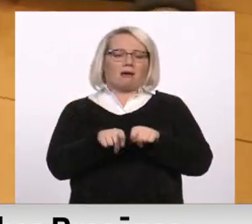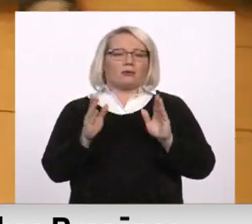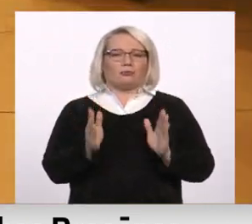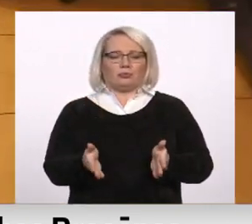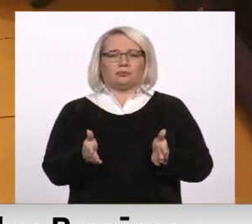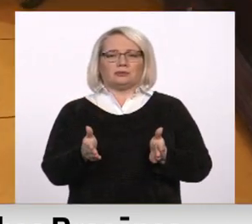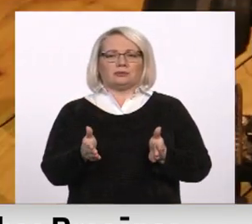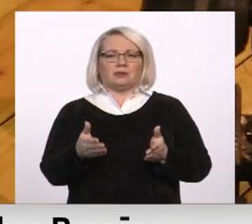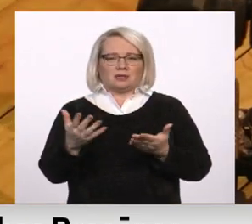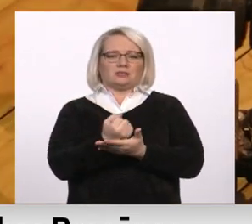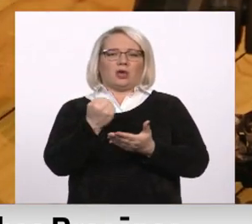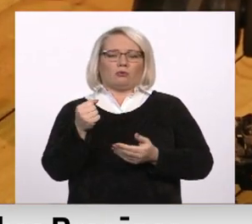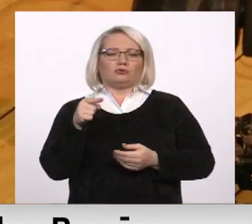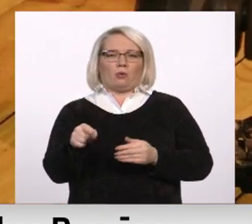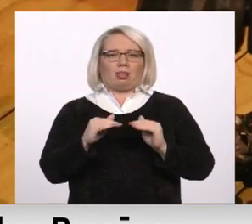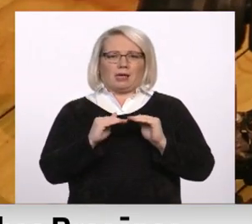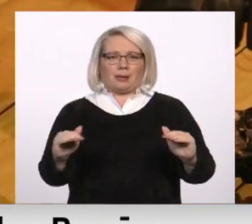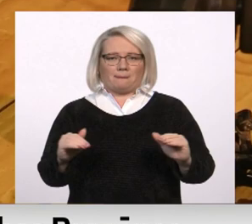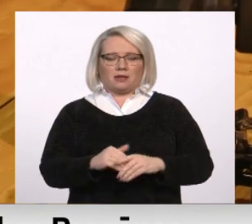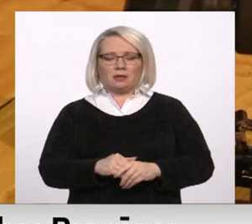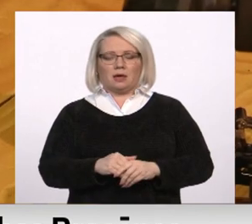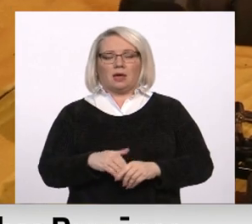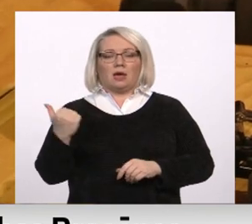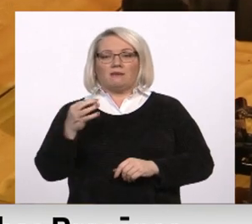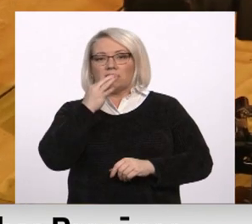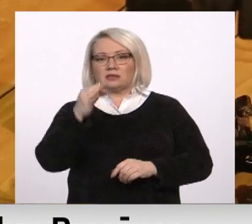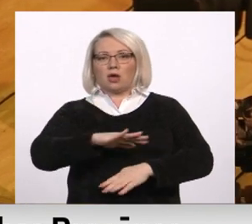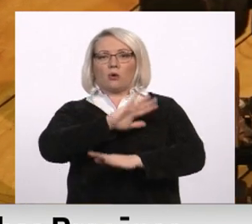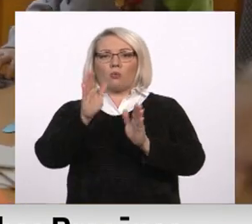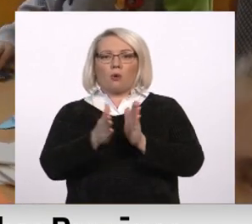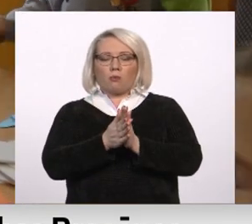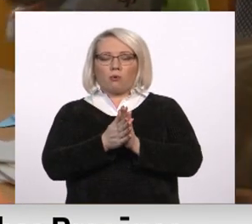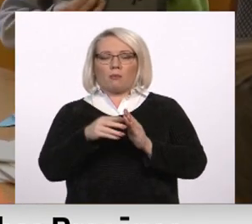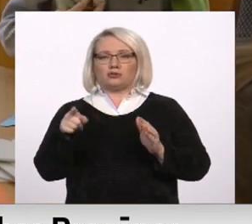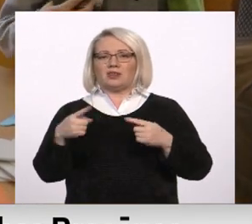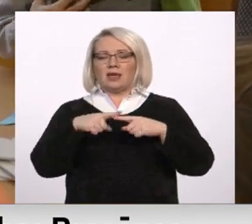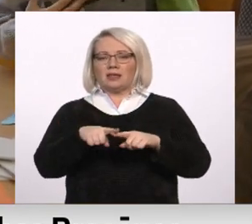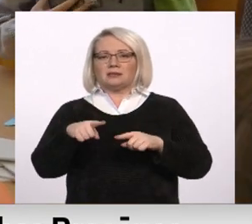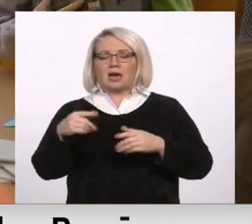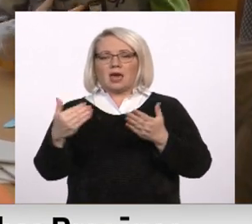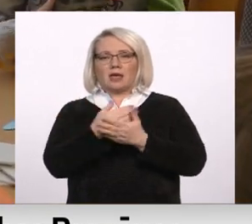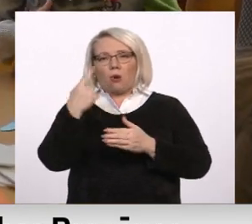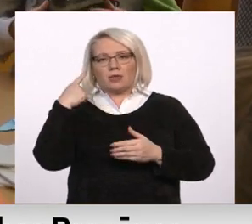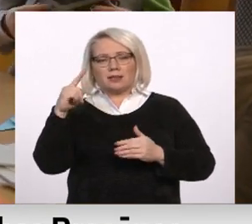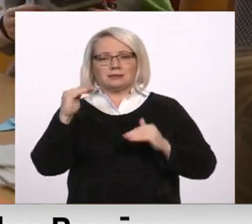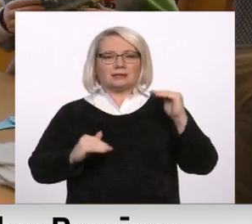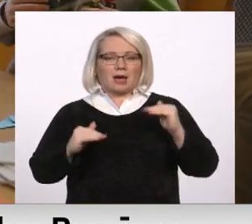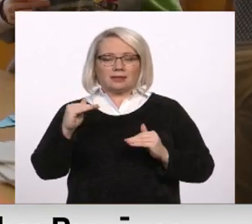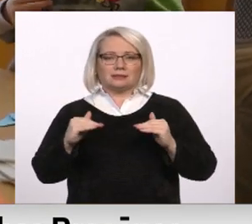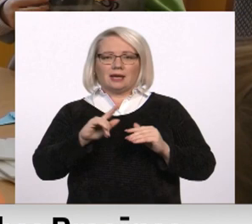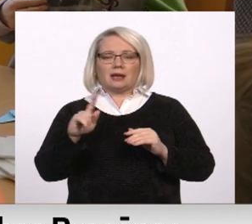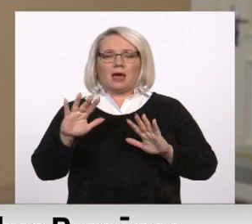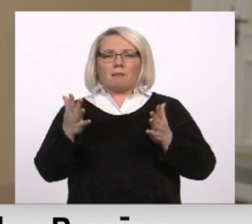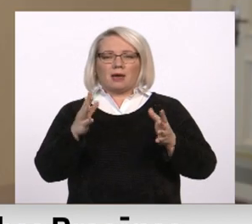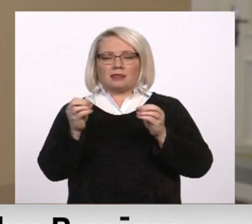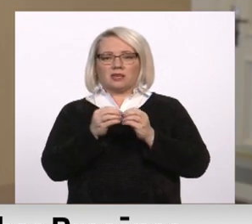to sasnieguši to līmeni. Kopumā tehniskajā jaunradē pēc ministrijas statistikas datiem ir apmēram 10 tūkstoši